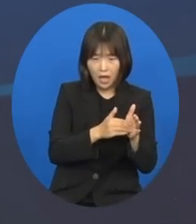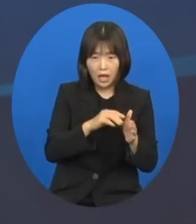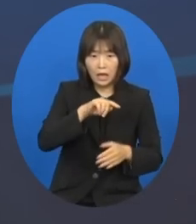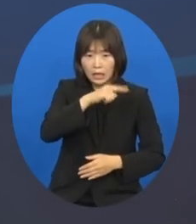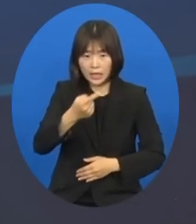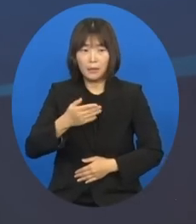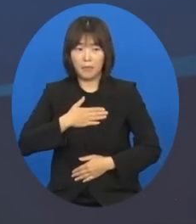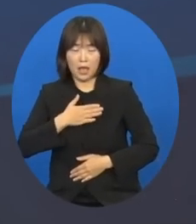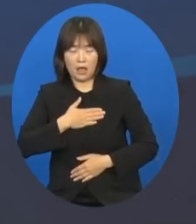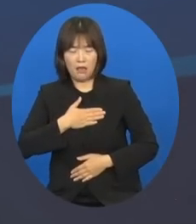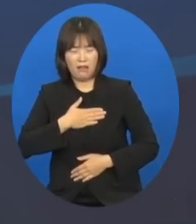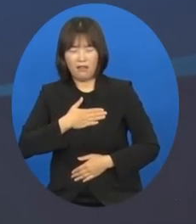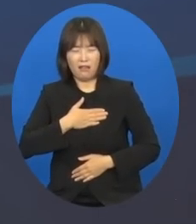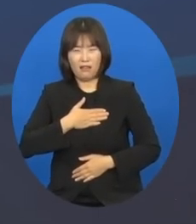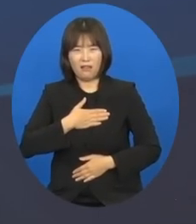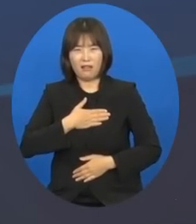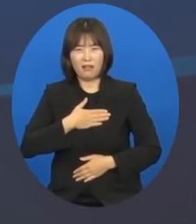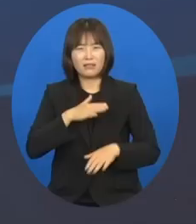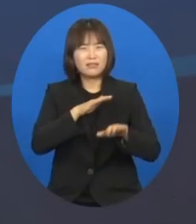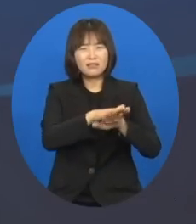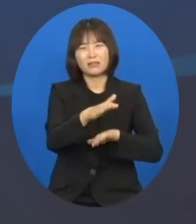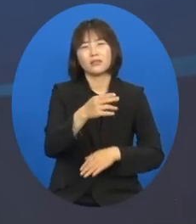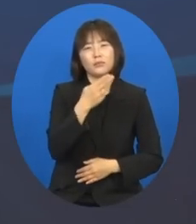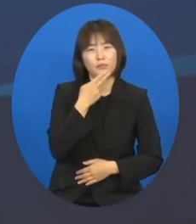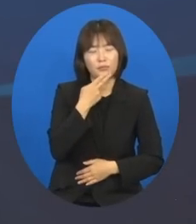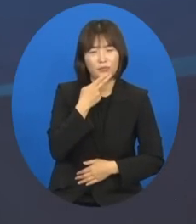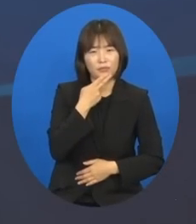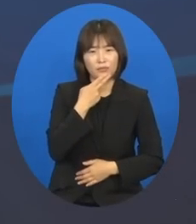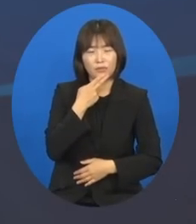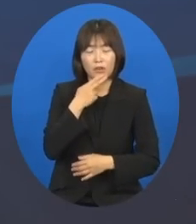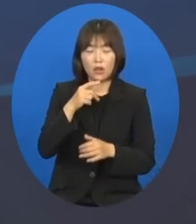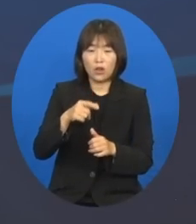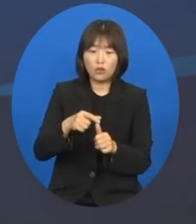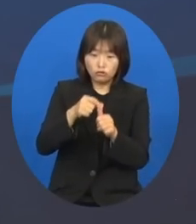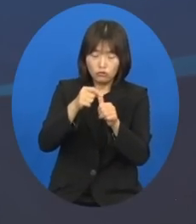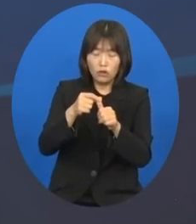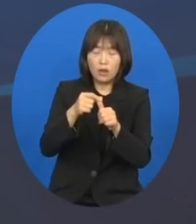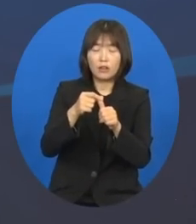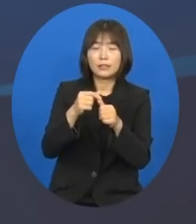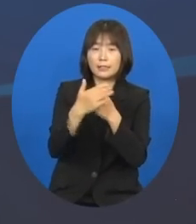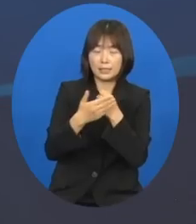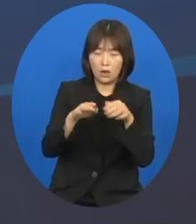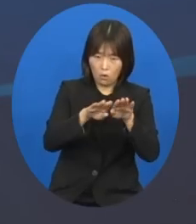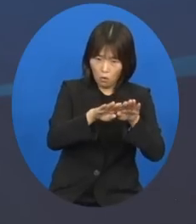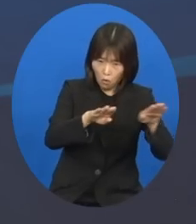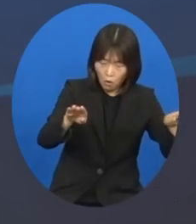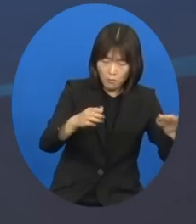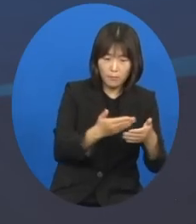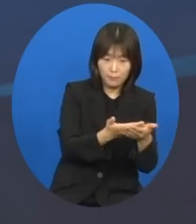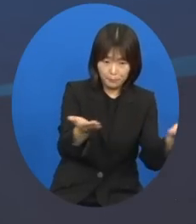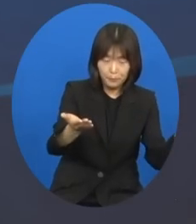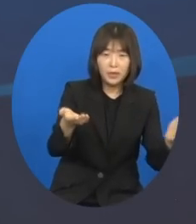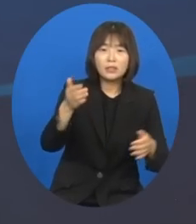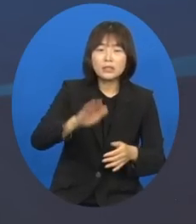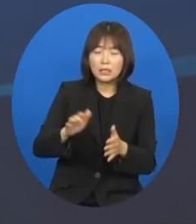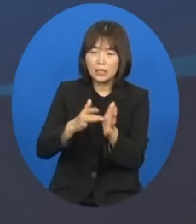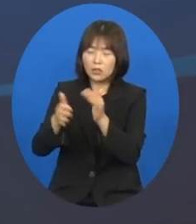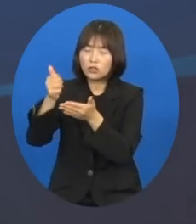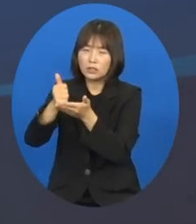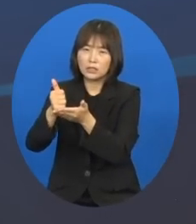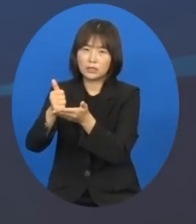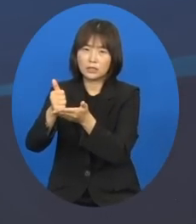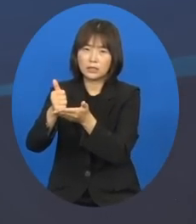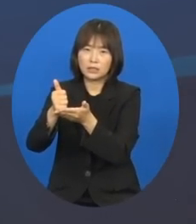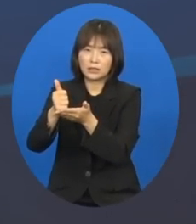이런게 없어요 은혜에 구원의 은혜는 공평한데 예수 믿으면서 받는 은혜는 불공평해요